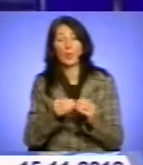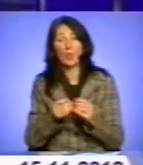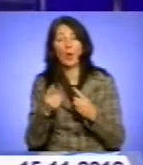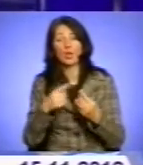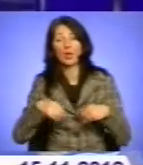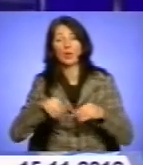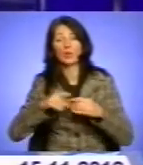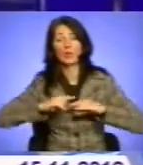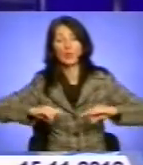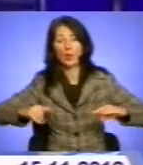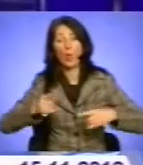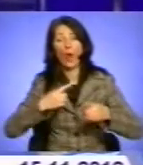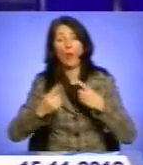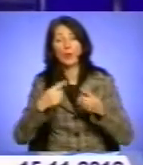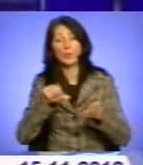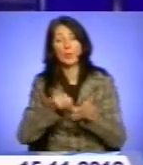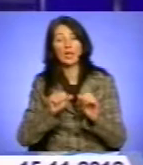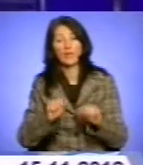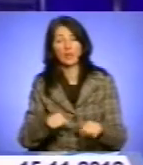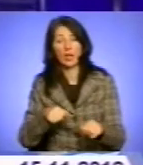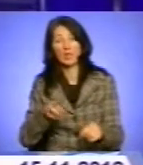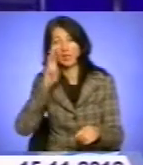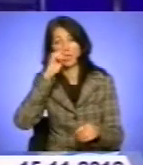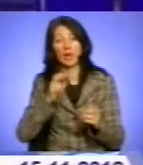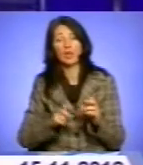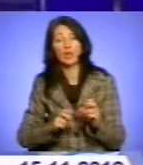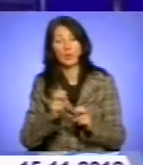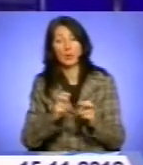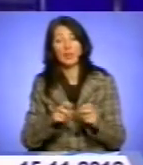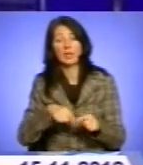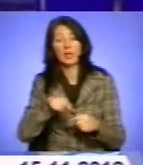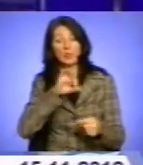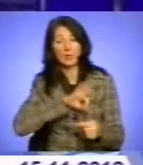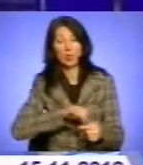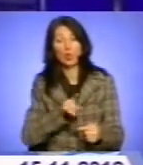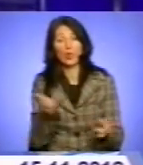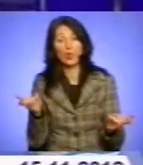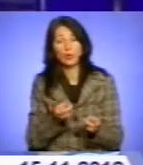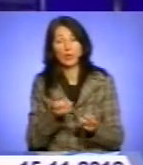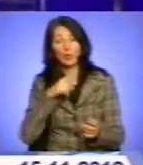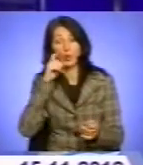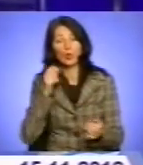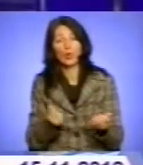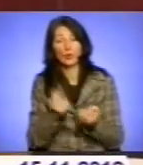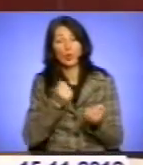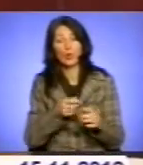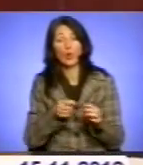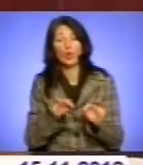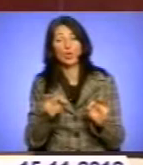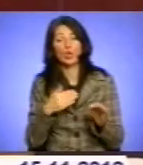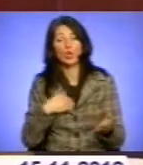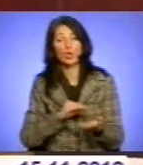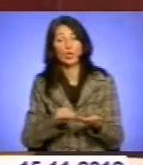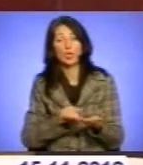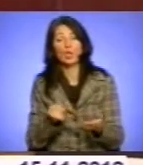влади, державних підприємств та бізнесу. Що потрібно українському водію, детальніше розкажуть наші журналісти.